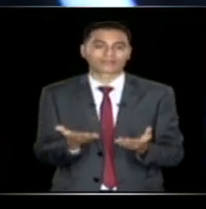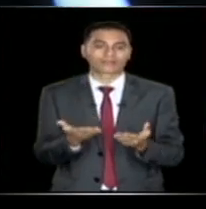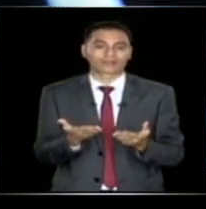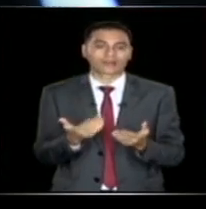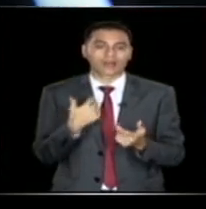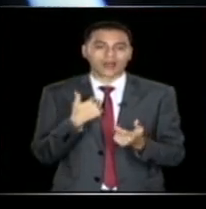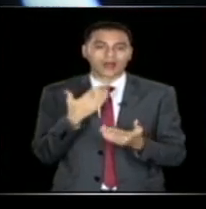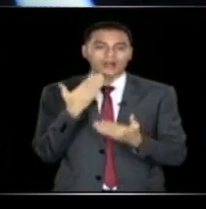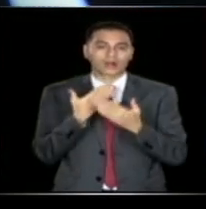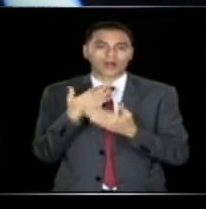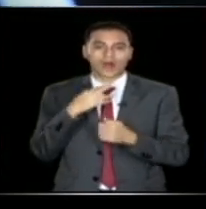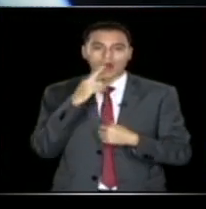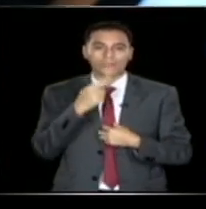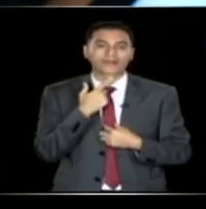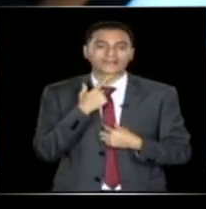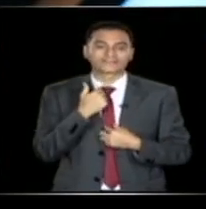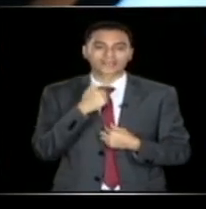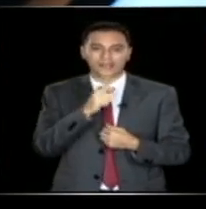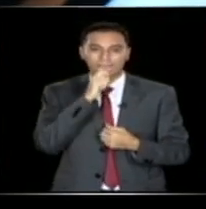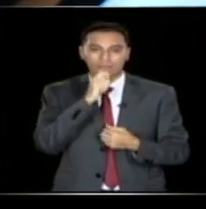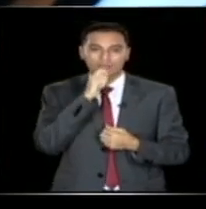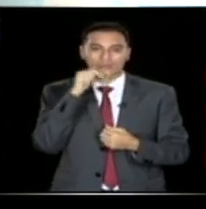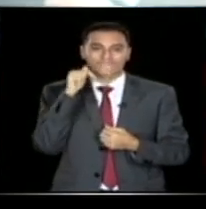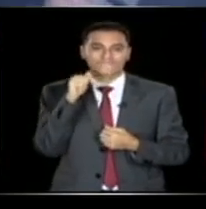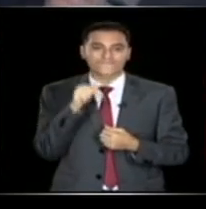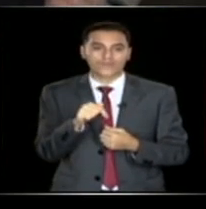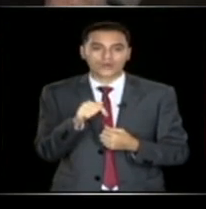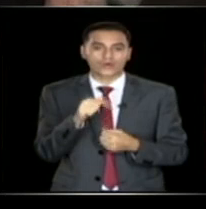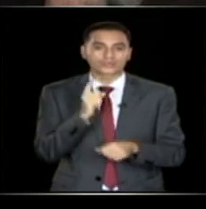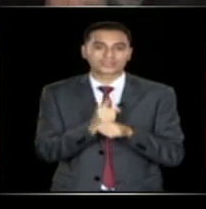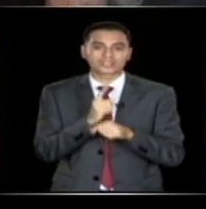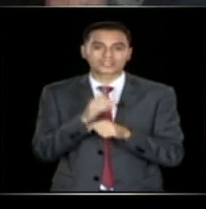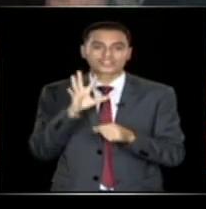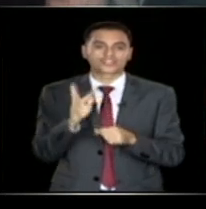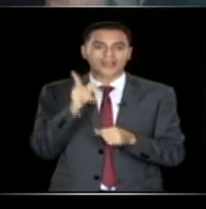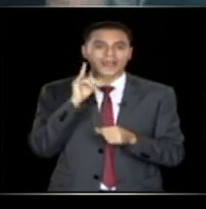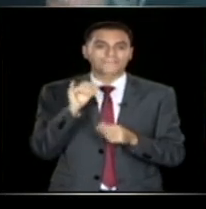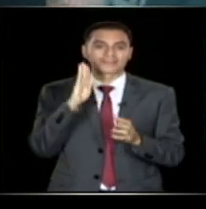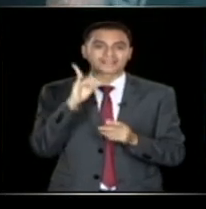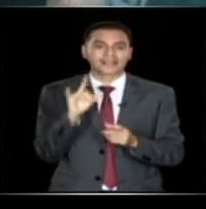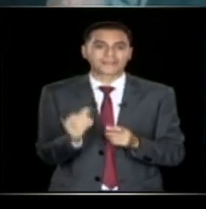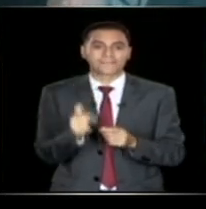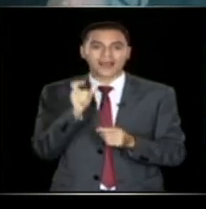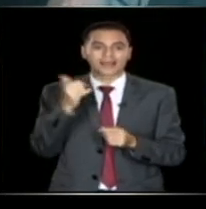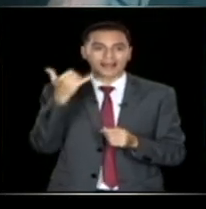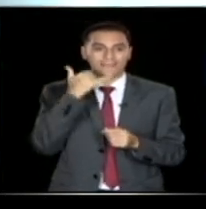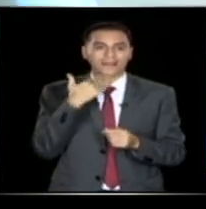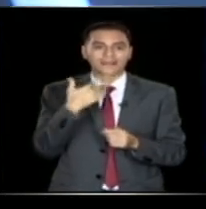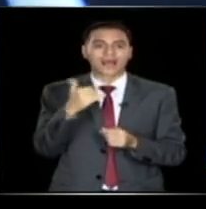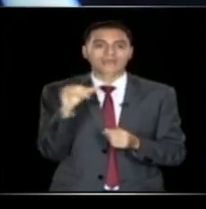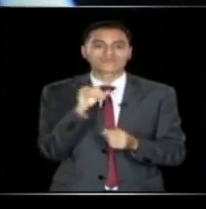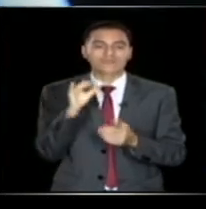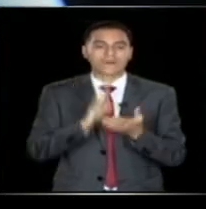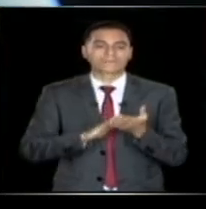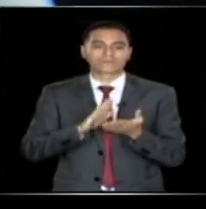كنت بقول نفسي أبقى مذيعة. جه يوم مستر هشام سليمان كلمني قال لي تعالي أنا عايزك ضروري تعالي